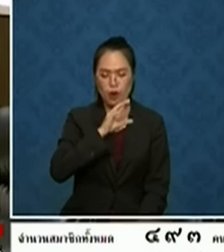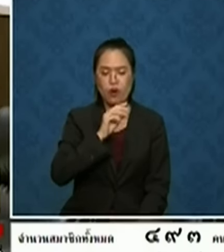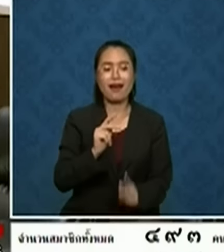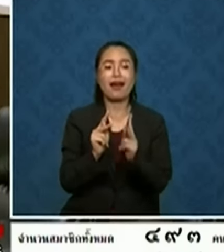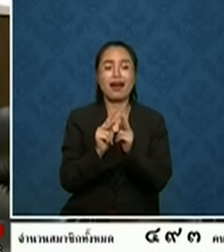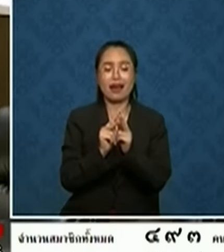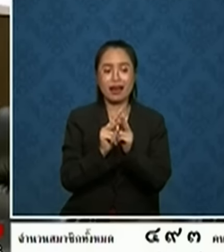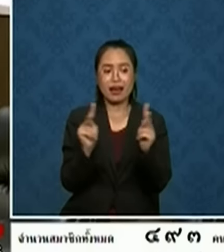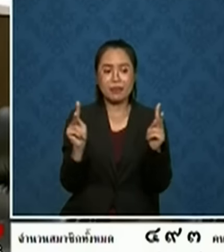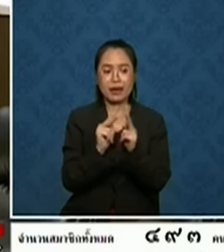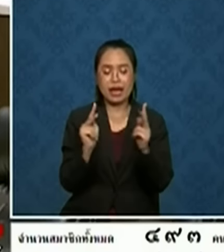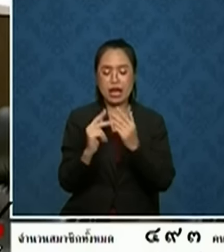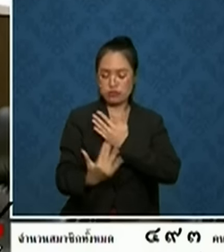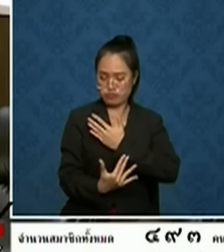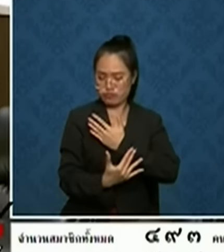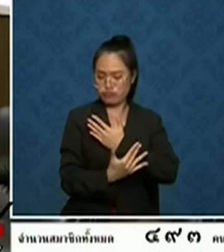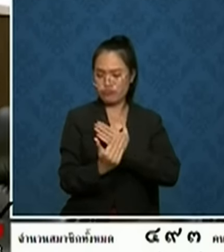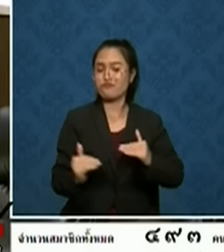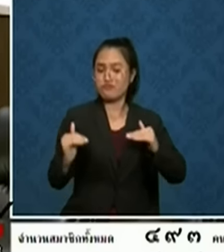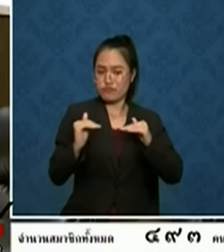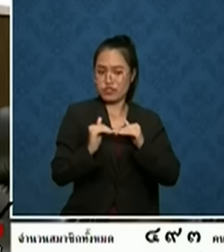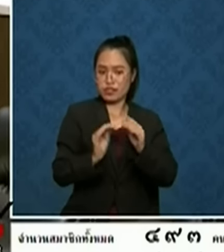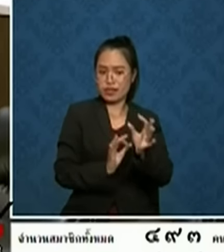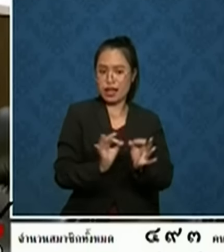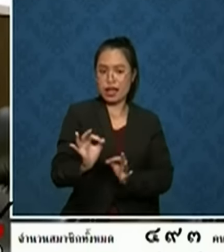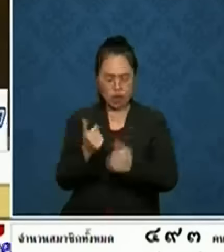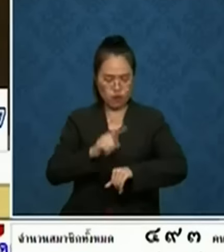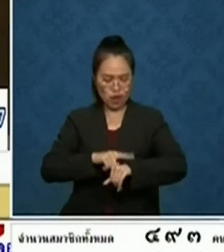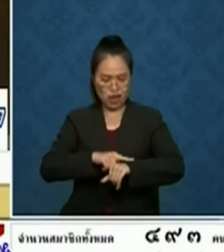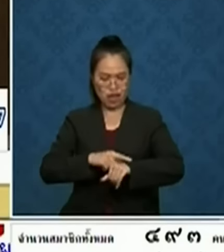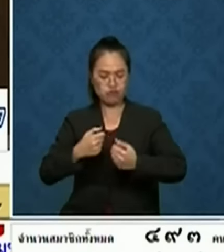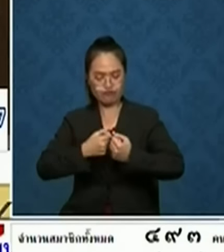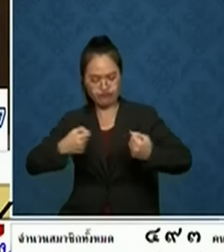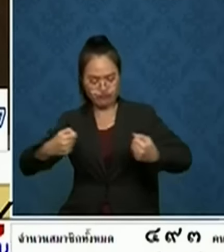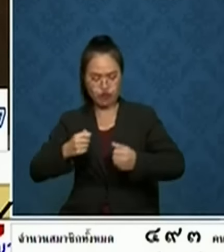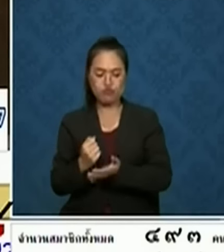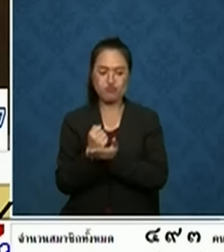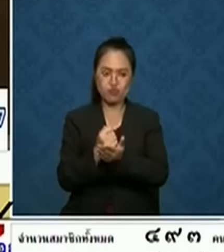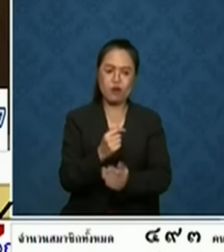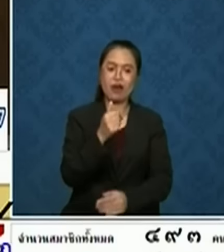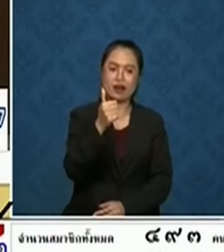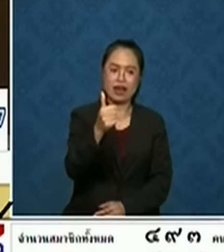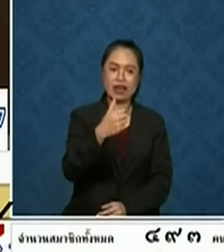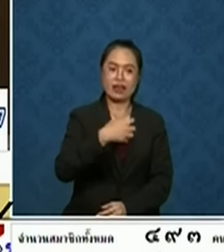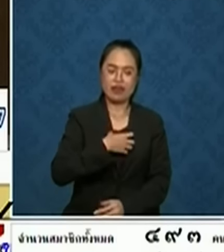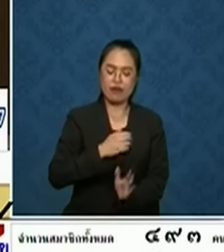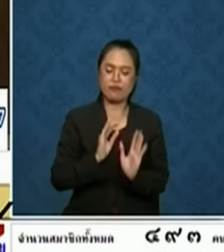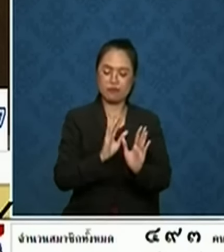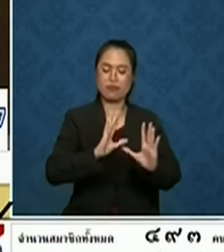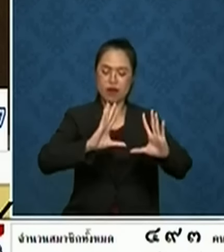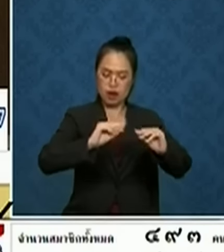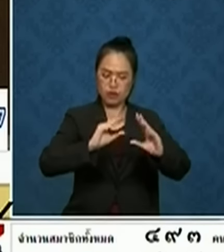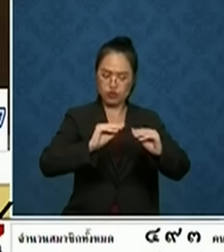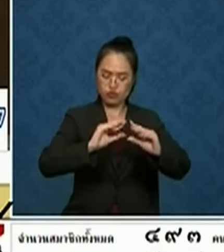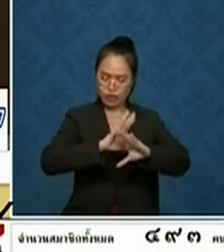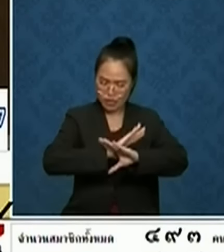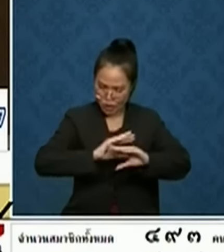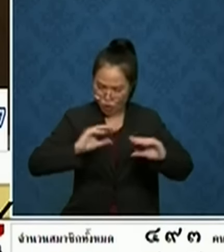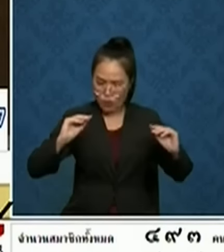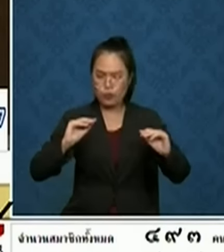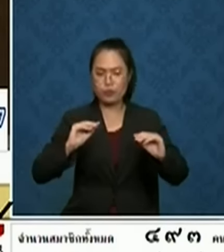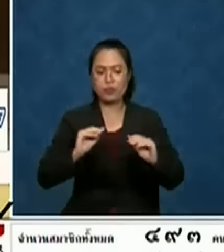ไปเลยสิร่างรบนิรโทษกรรมมันจะได้เกิดความเป็นไปได้มากยิ่งขึ้นแต่มุมมองของพรรคประชาชนมองว่า